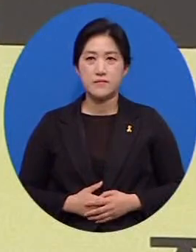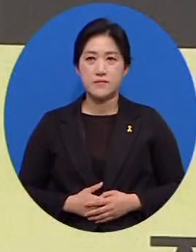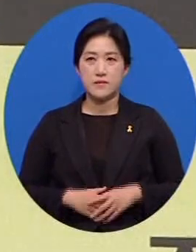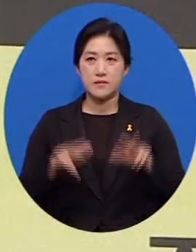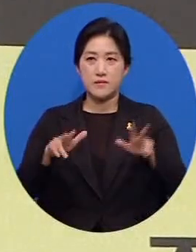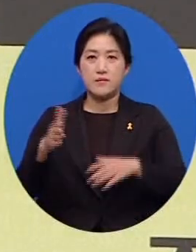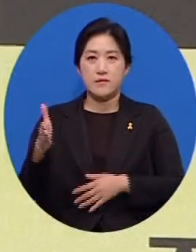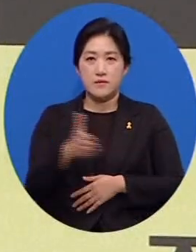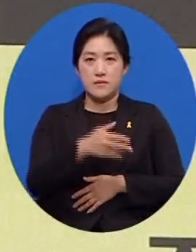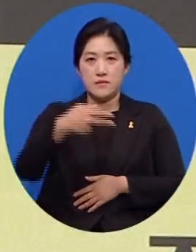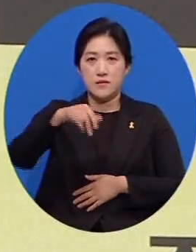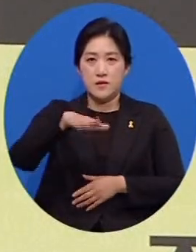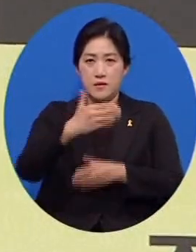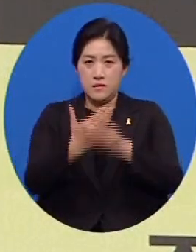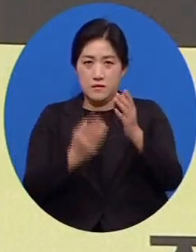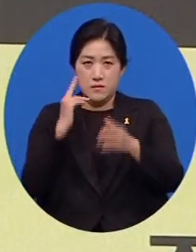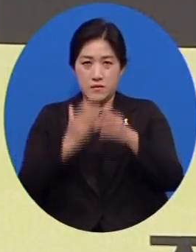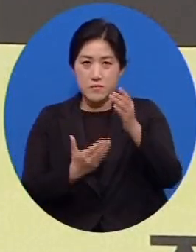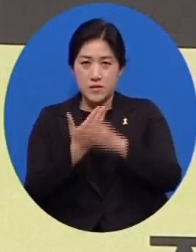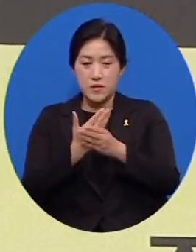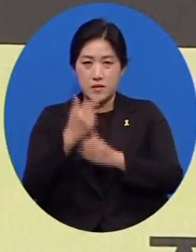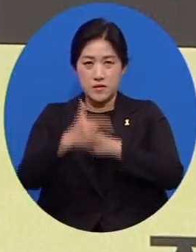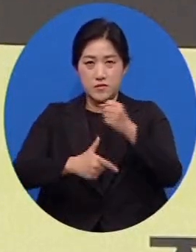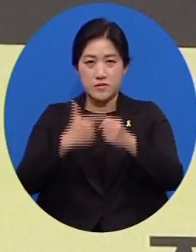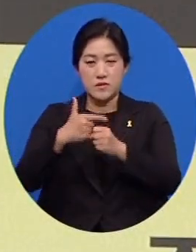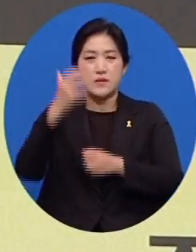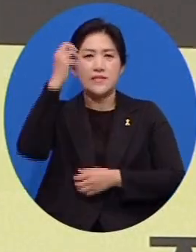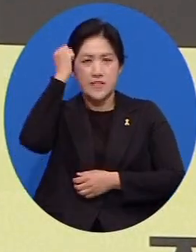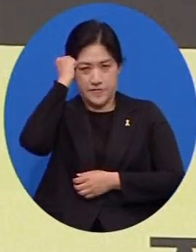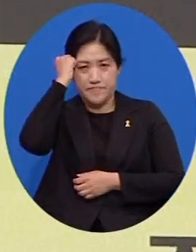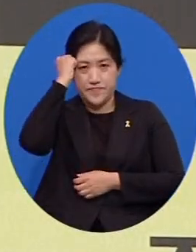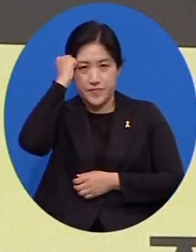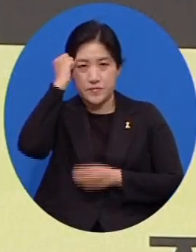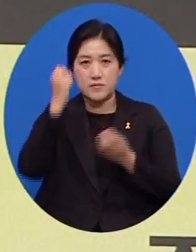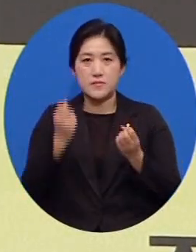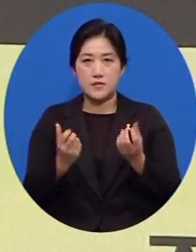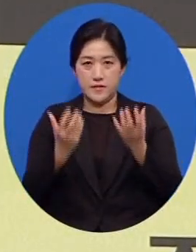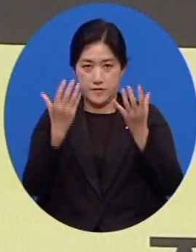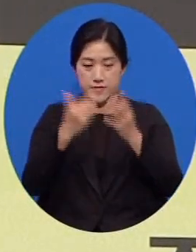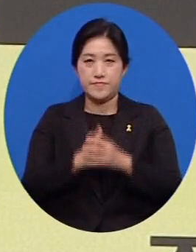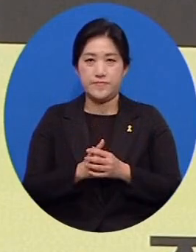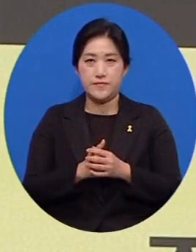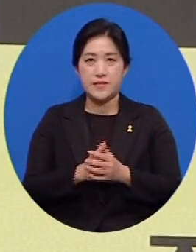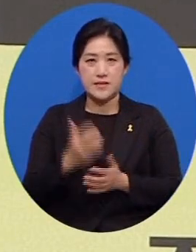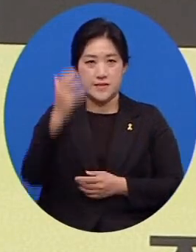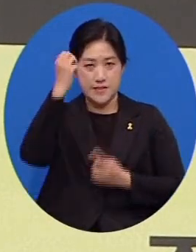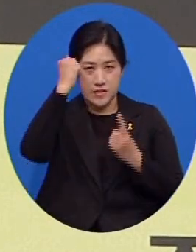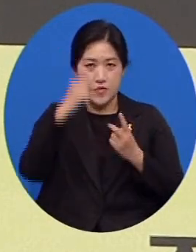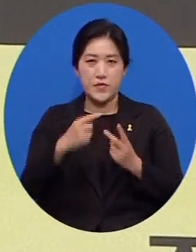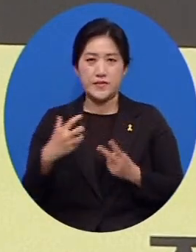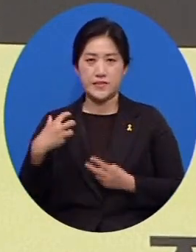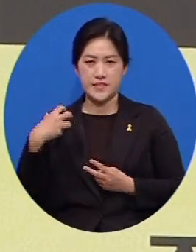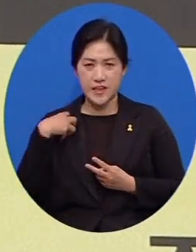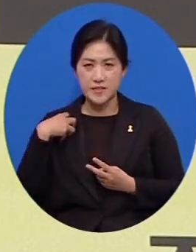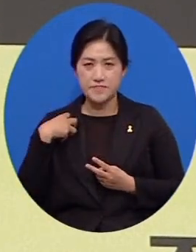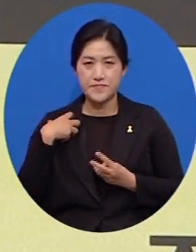그럼 지금부터 세월호 참사 6주기 기억식, 기억, 책임,